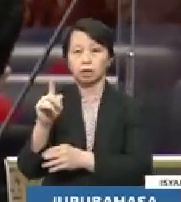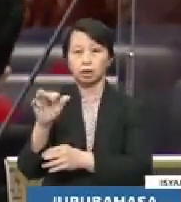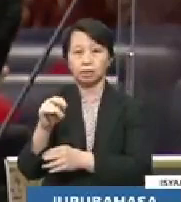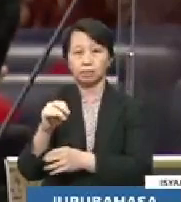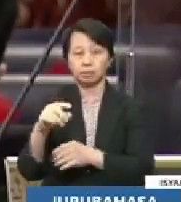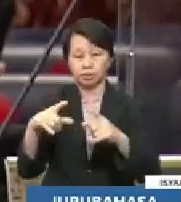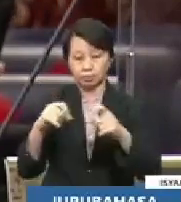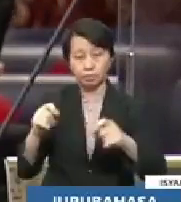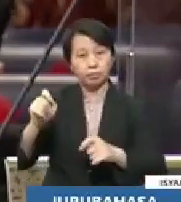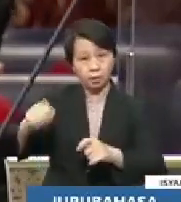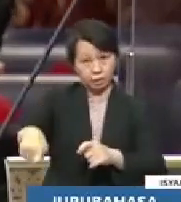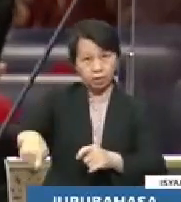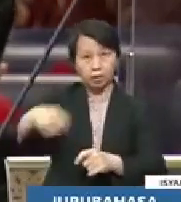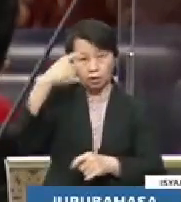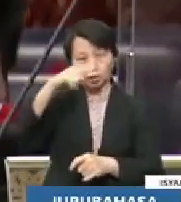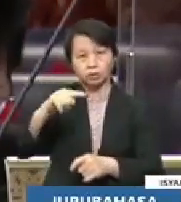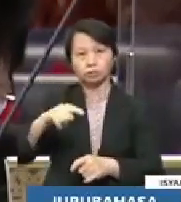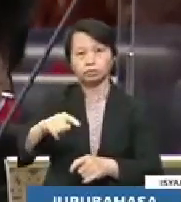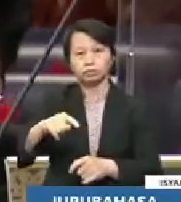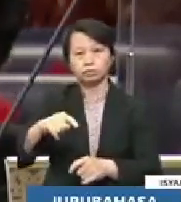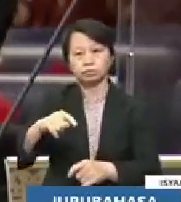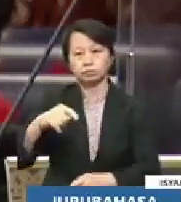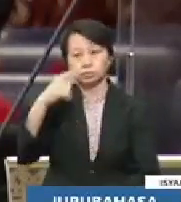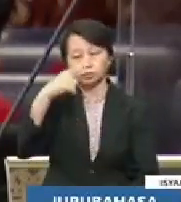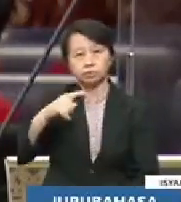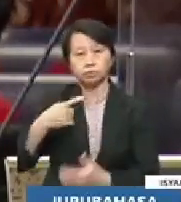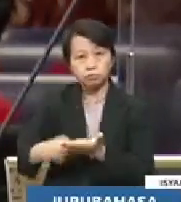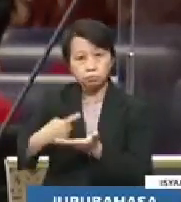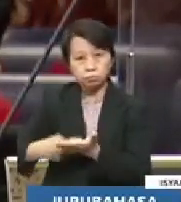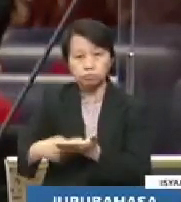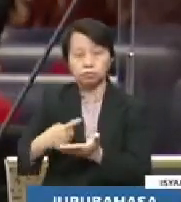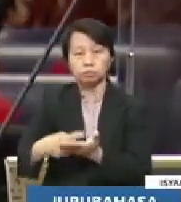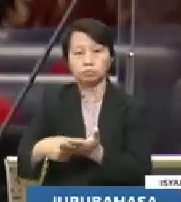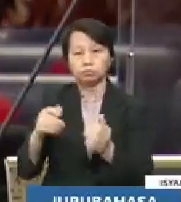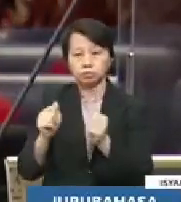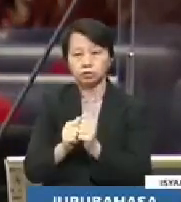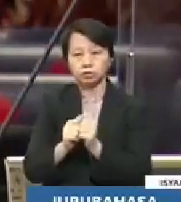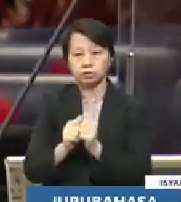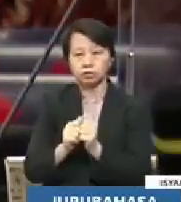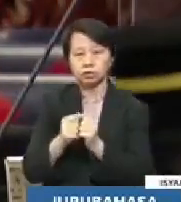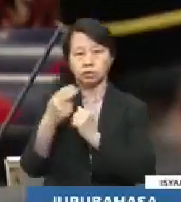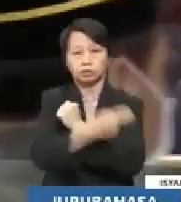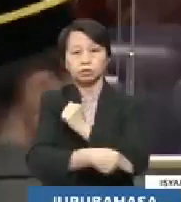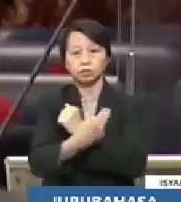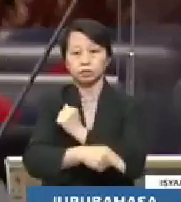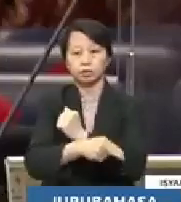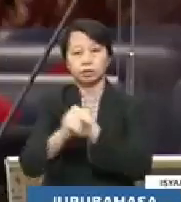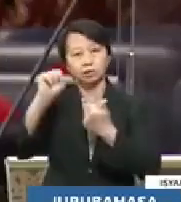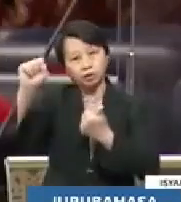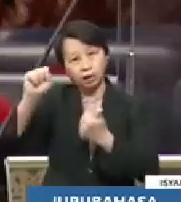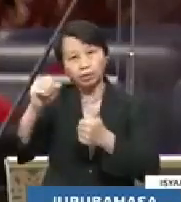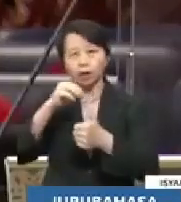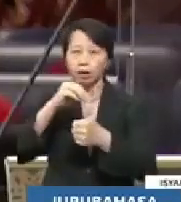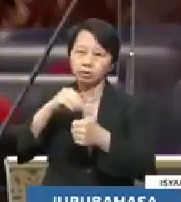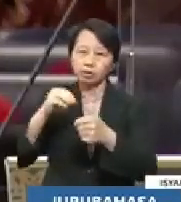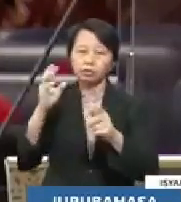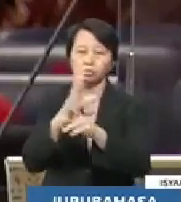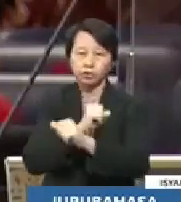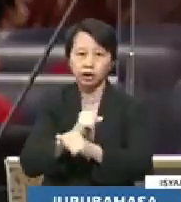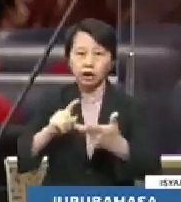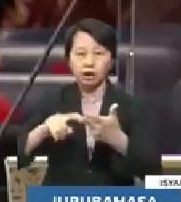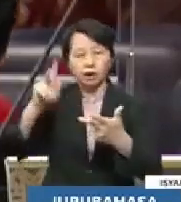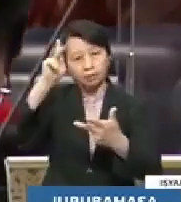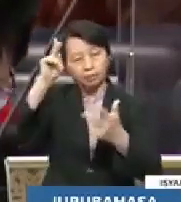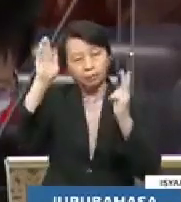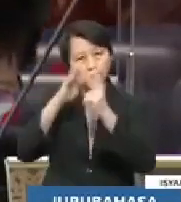kredit untuk untuk perbincangan dengannya gerak-geriknya gini bukan saja Sabah Sarawak Budi